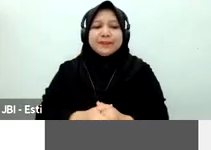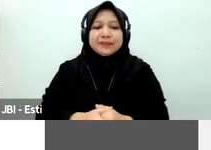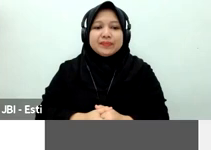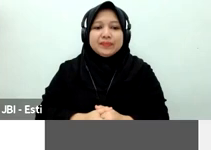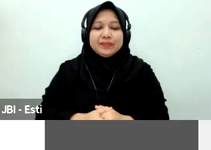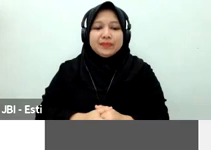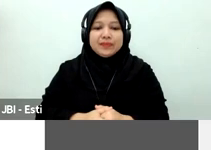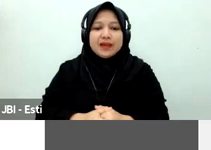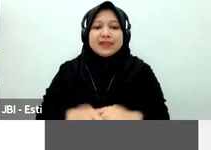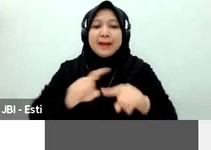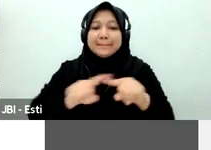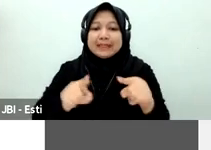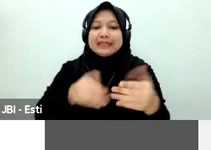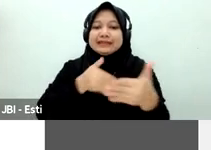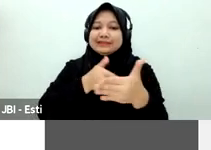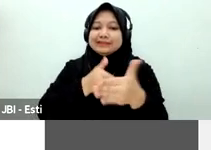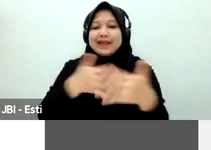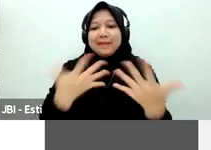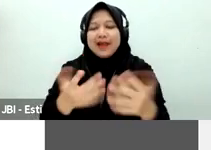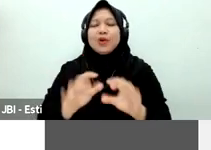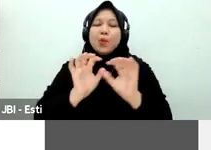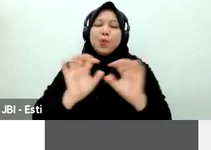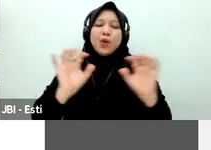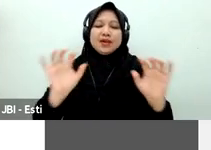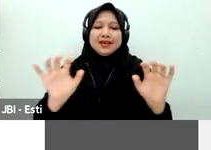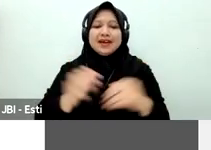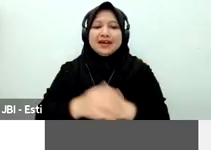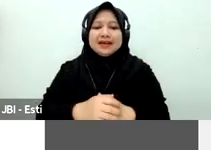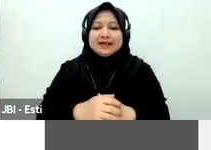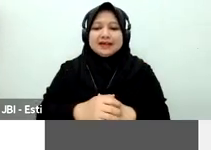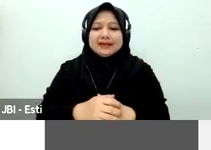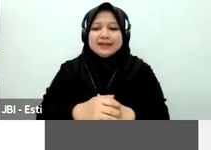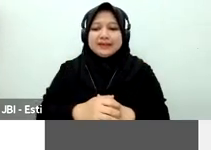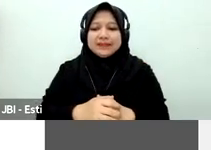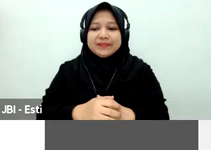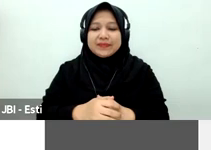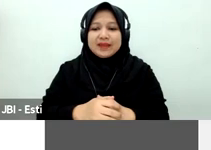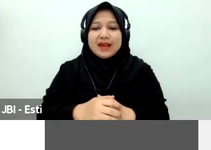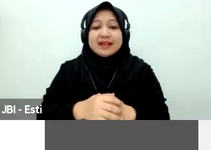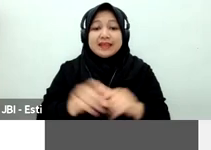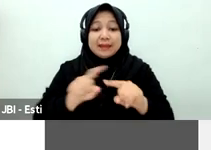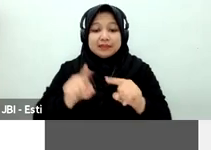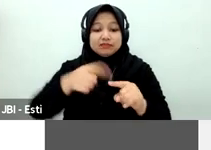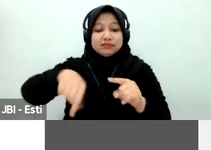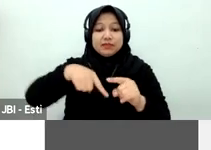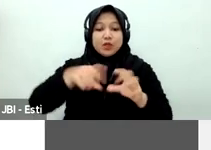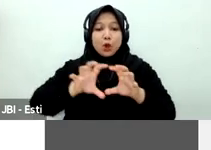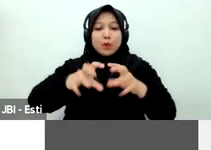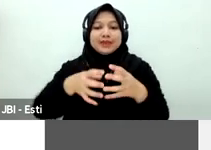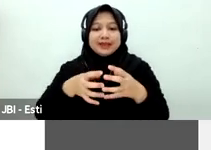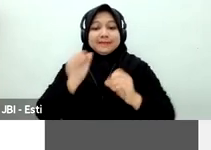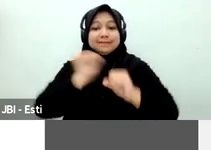mobilnya Itu Memang suaminya agak banyak ya Tapi secara Hai melalui komite yang kami lakukan itu